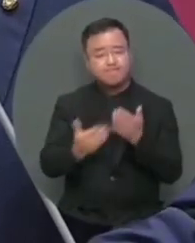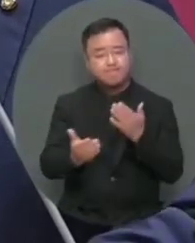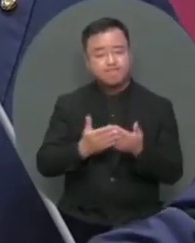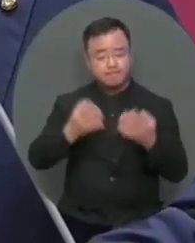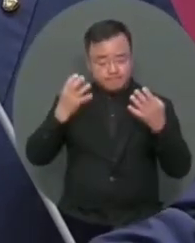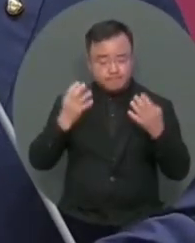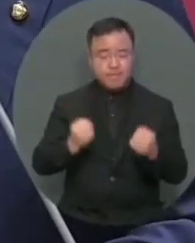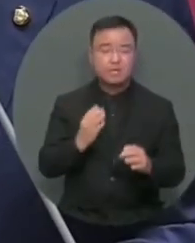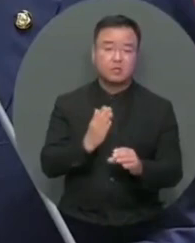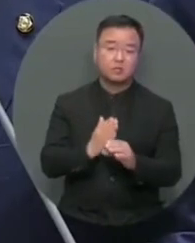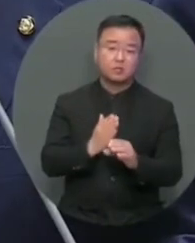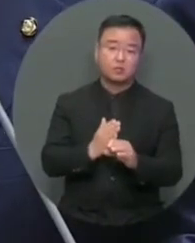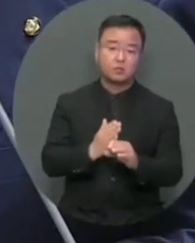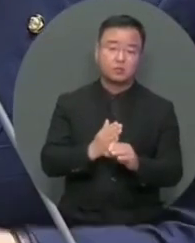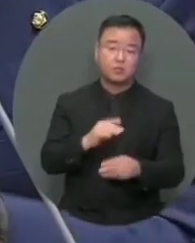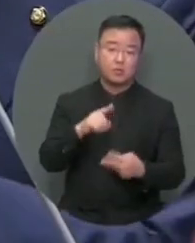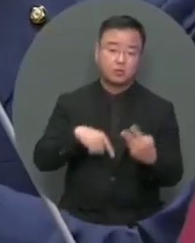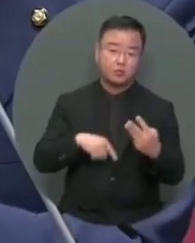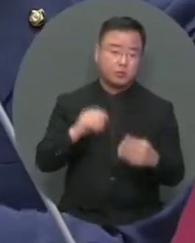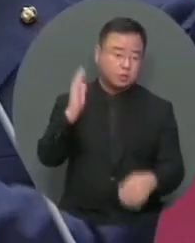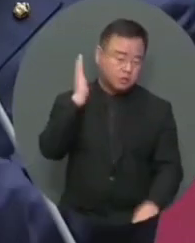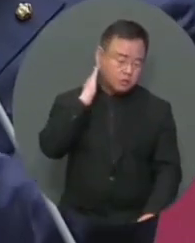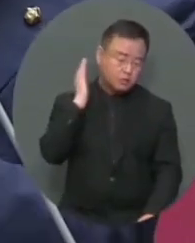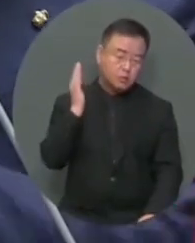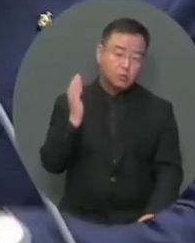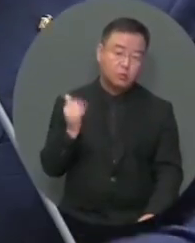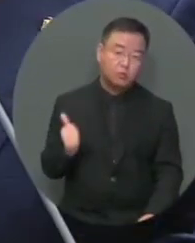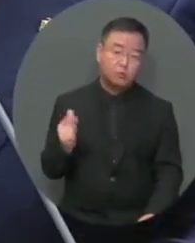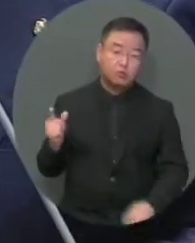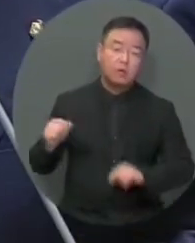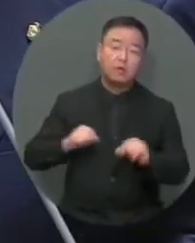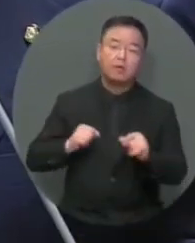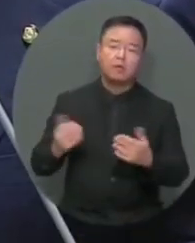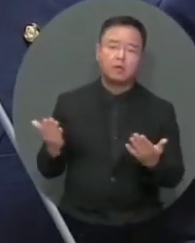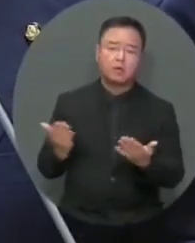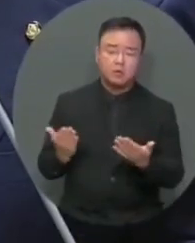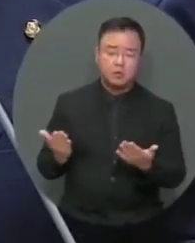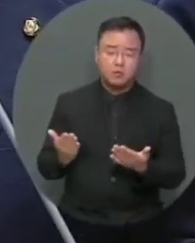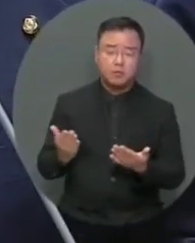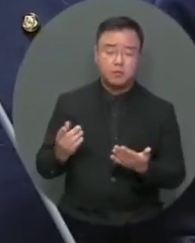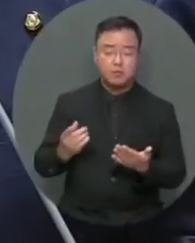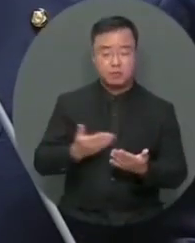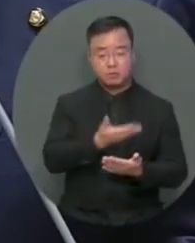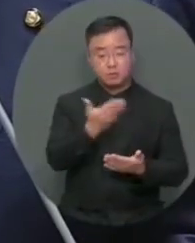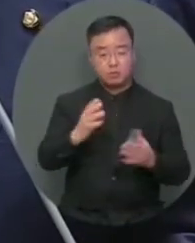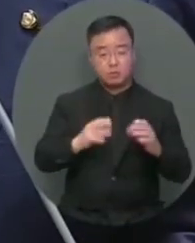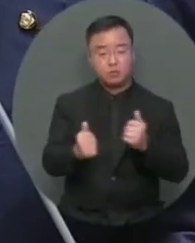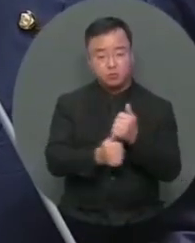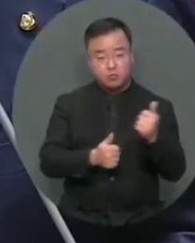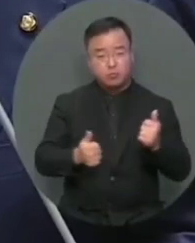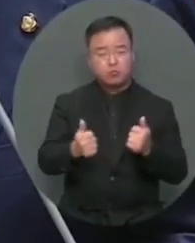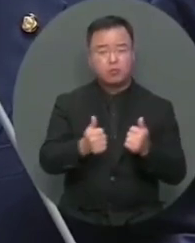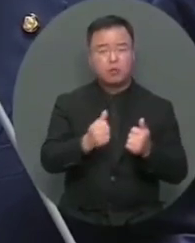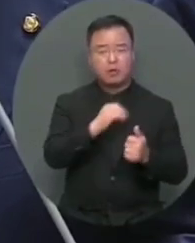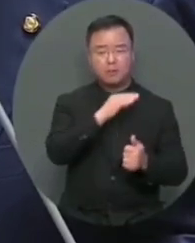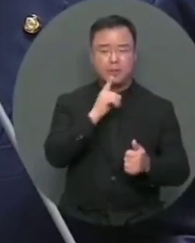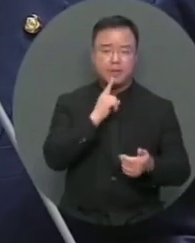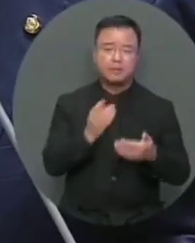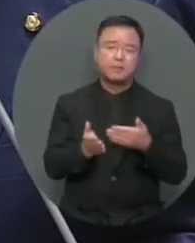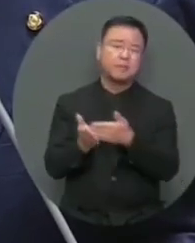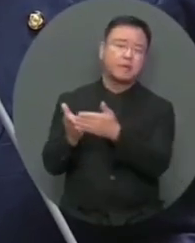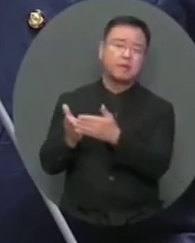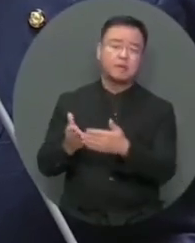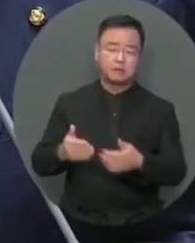윤석열 대통령이 지금 이렇게 하는 것에 대해서 총리님 지금 배석하고 있는 국무위원님들 제대로 말씀해 드려야 되는 거 아닙니까?